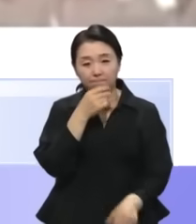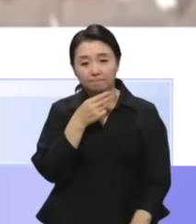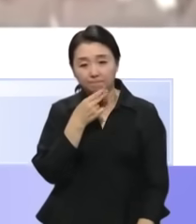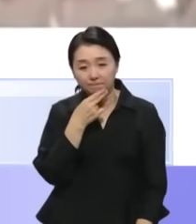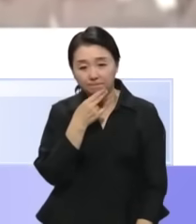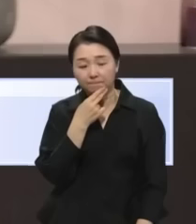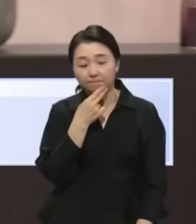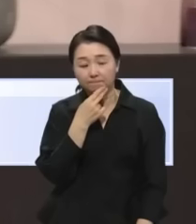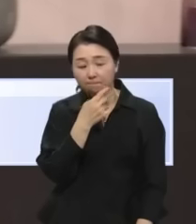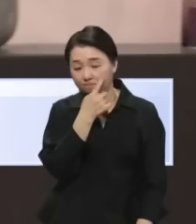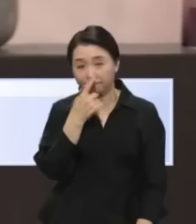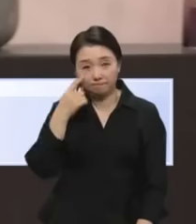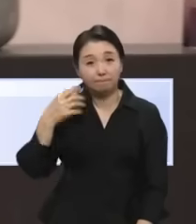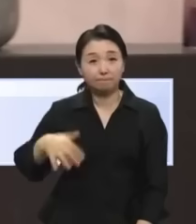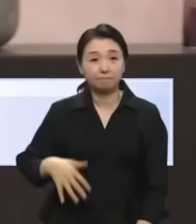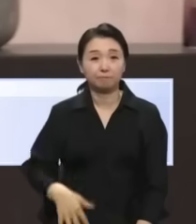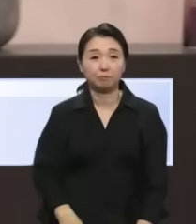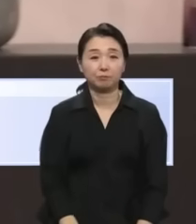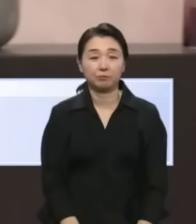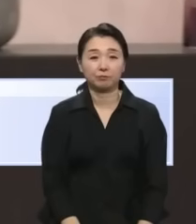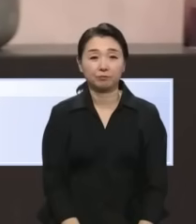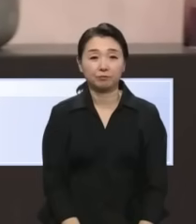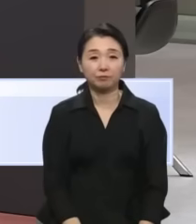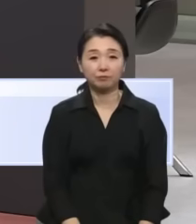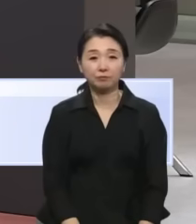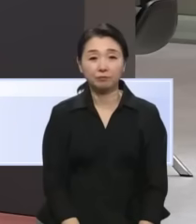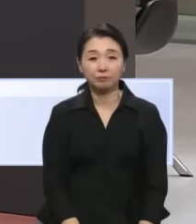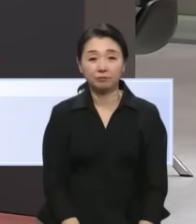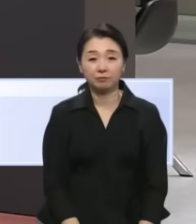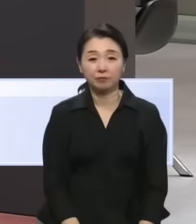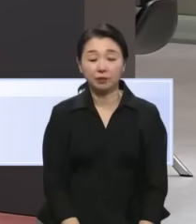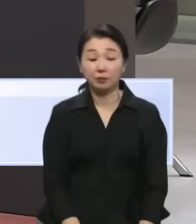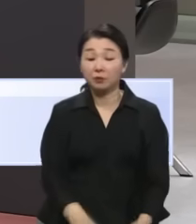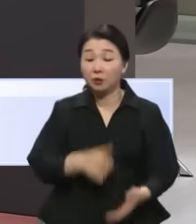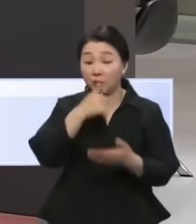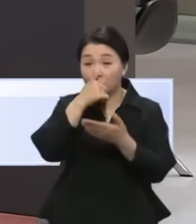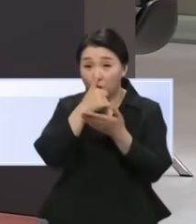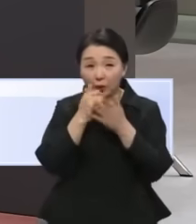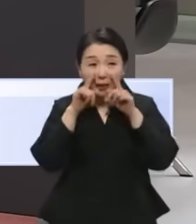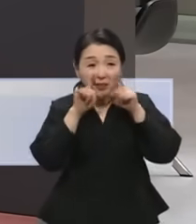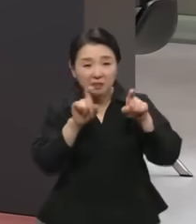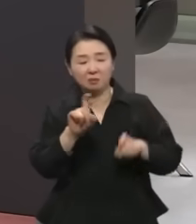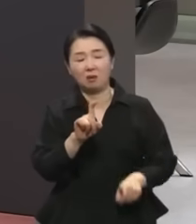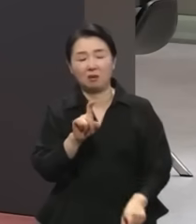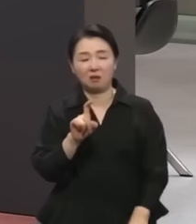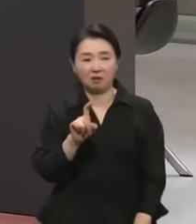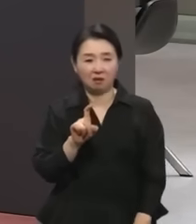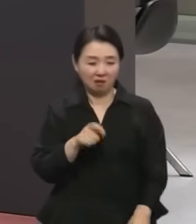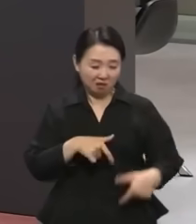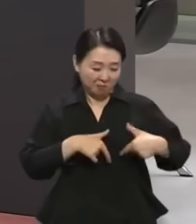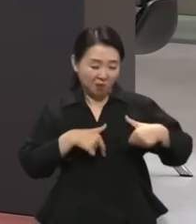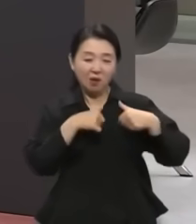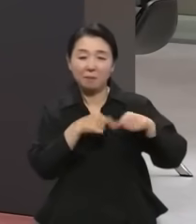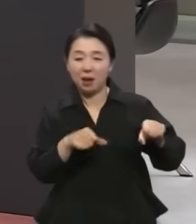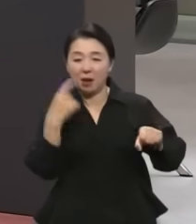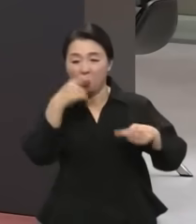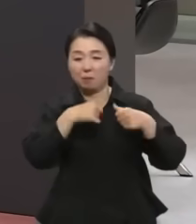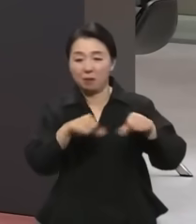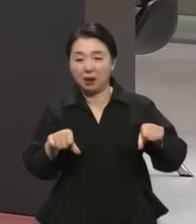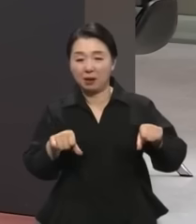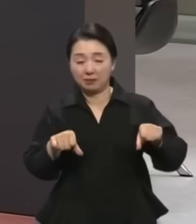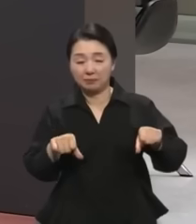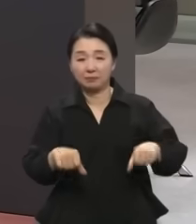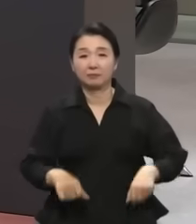나와 있는 건 없네요 그니까 이게 지금 어떤 혐의가 적용된다면 어떤 혐의가 적용되 문제가 될 거 같습니다 1인시위